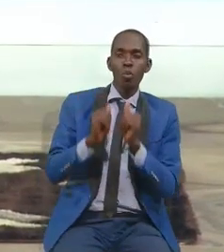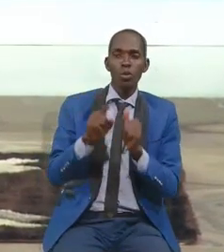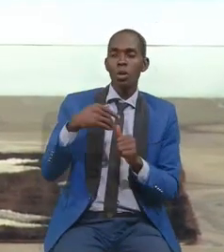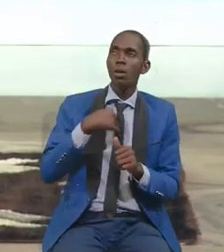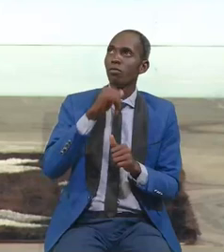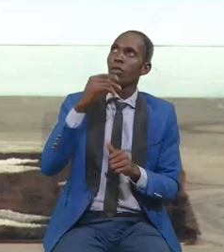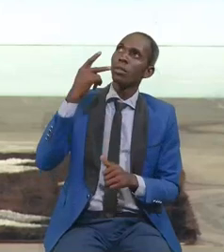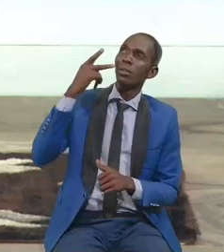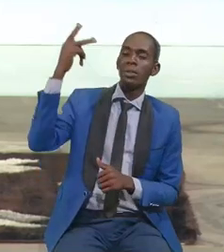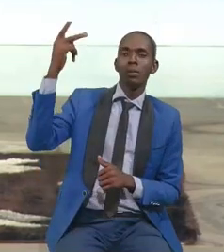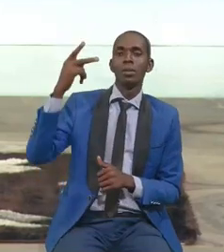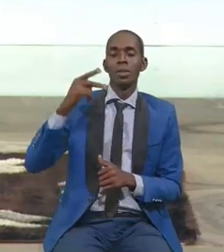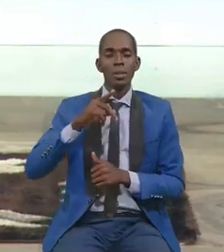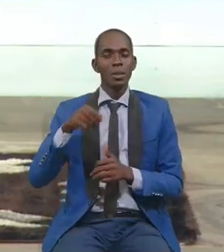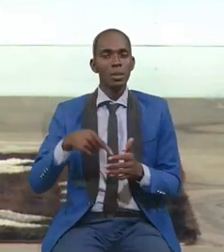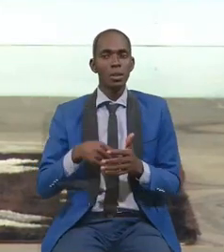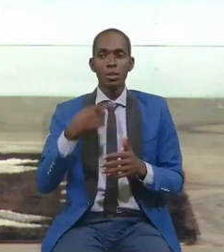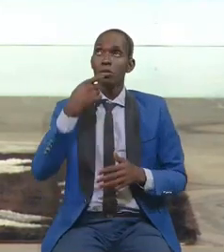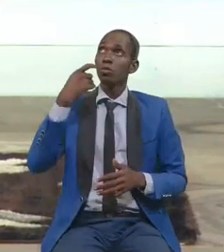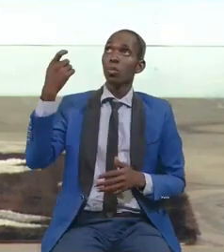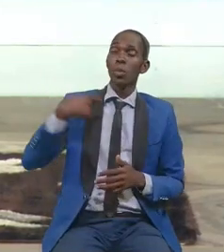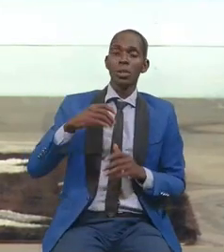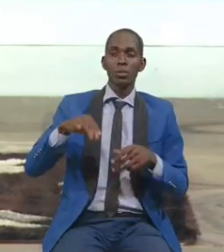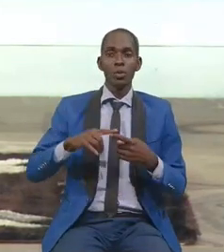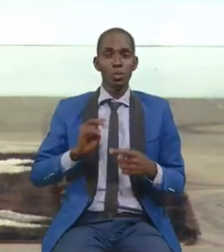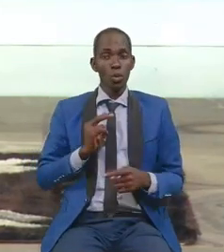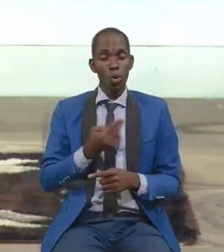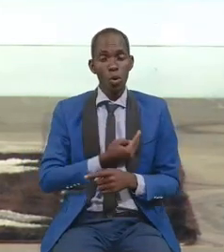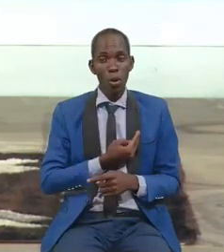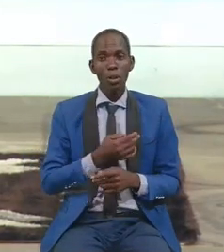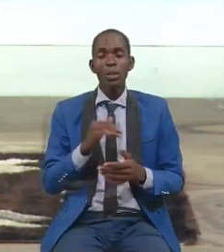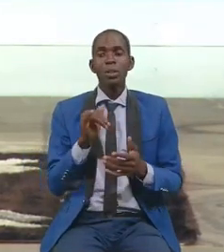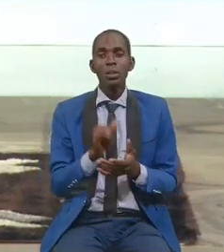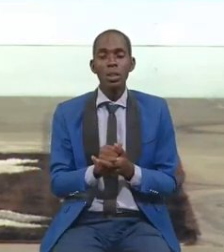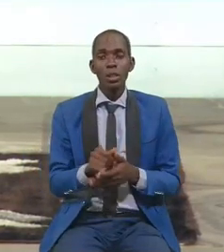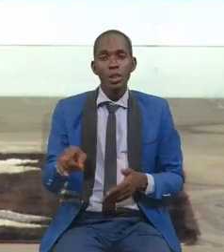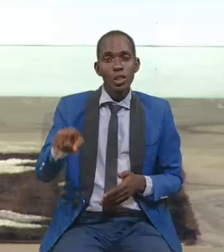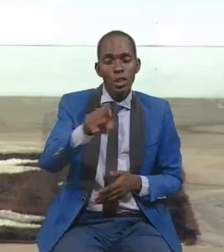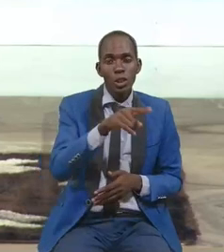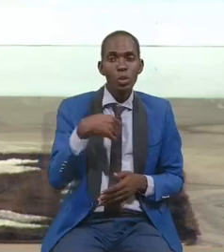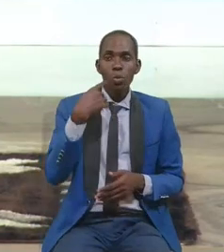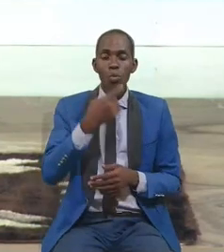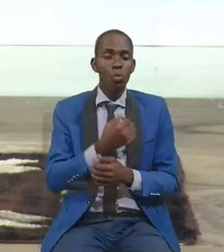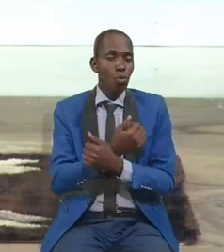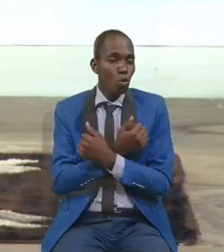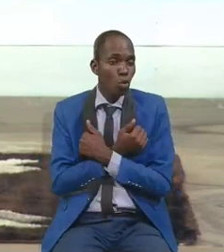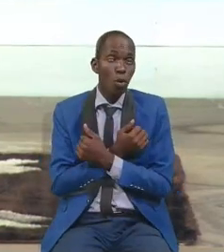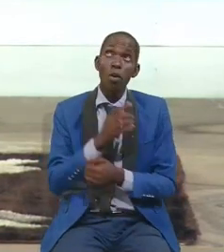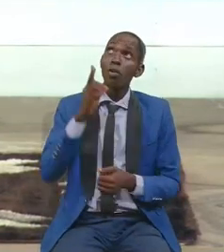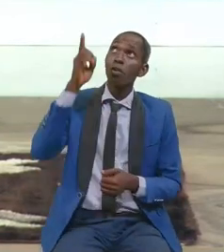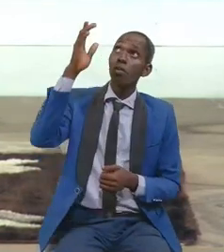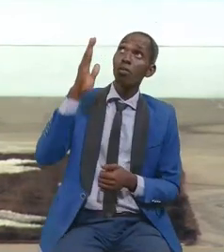ce commandement, que celui qui aime Dieu, qu'est-ce qui va arriver?